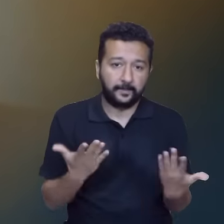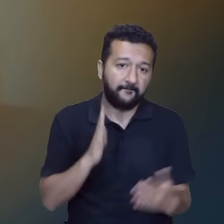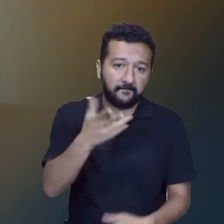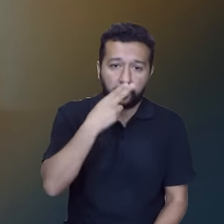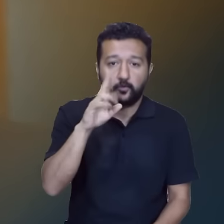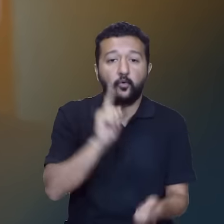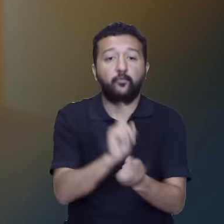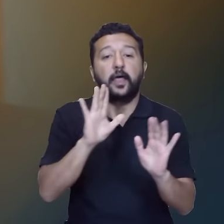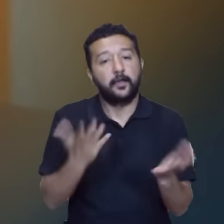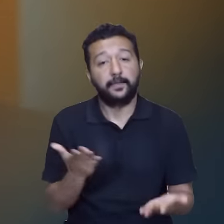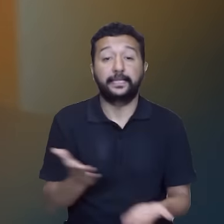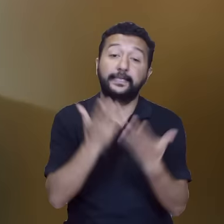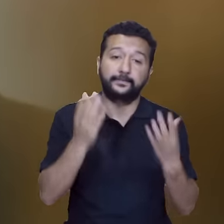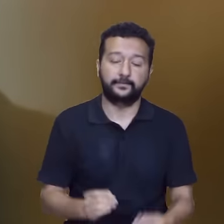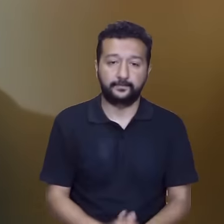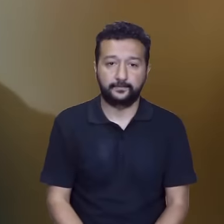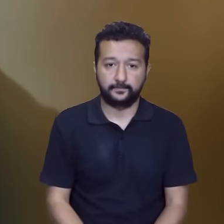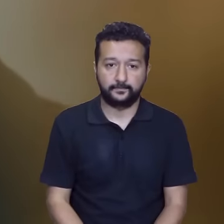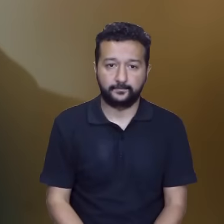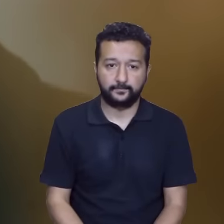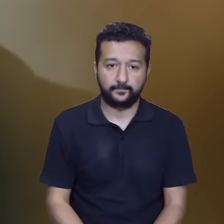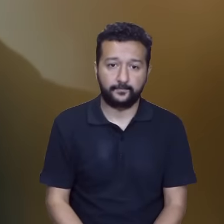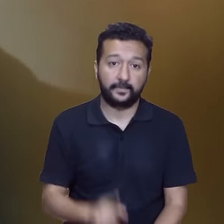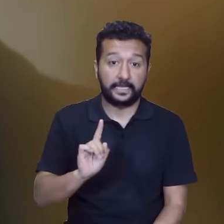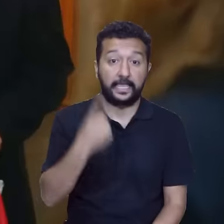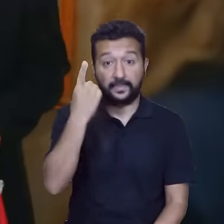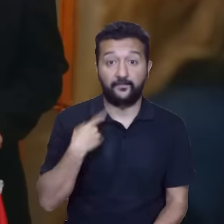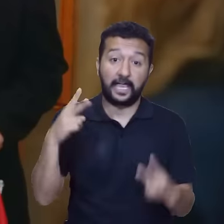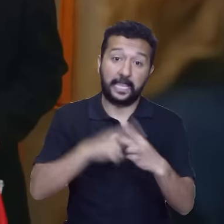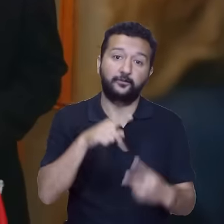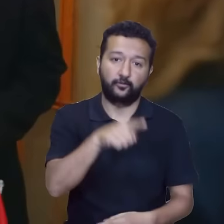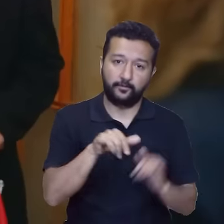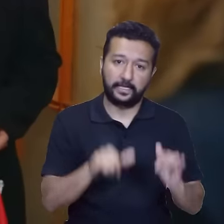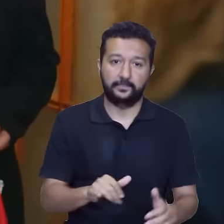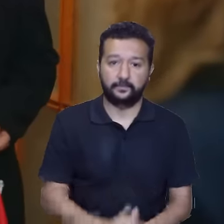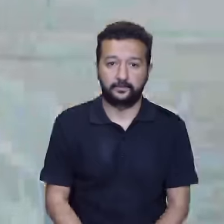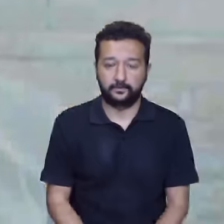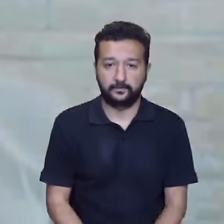hoş bulamadık ama neyse. İlk defa katılıyorum.